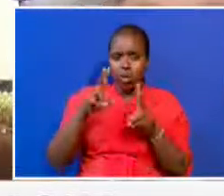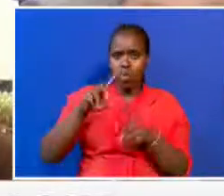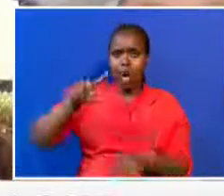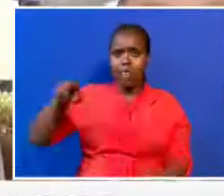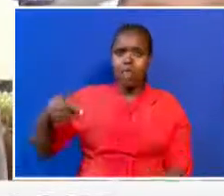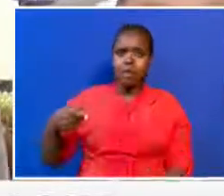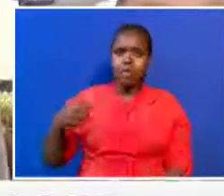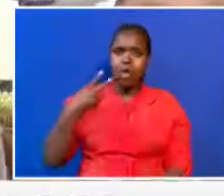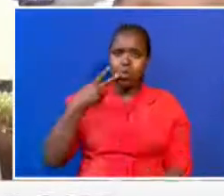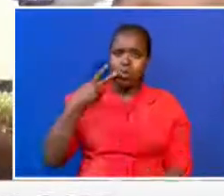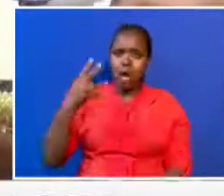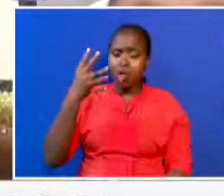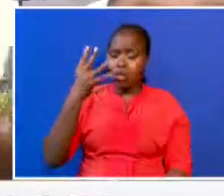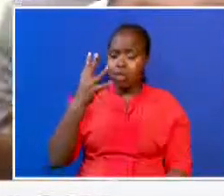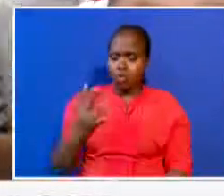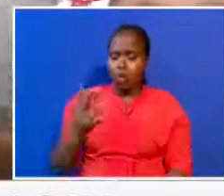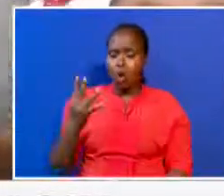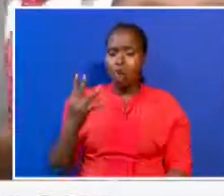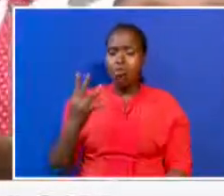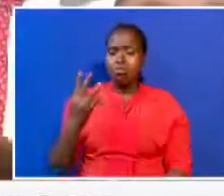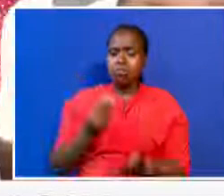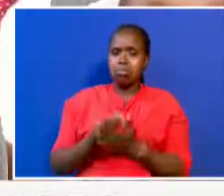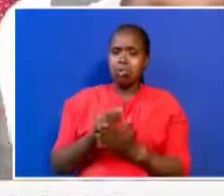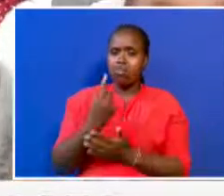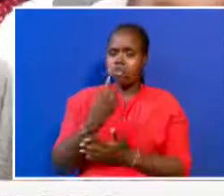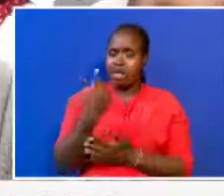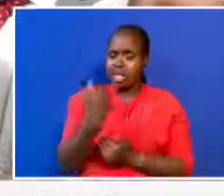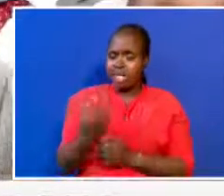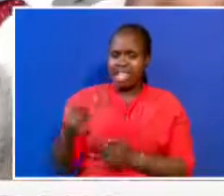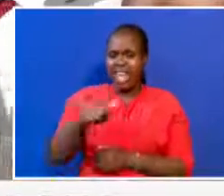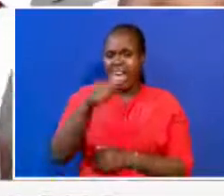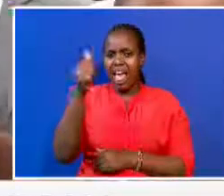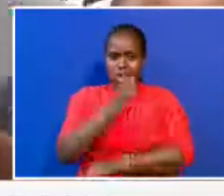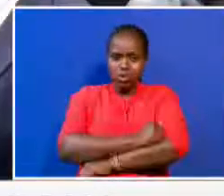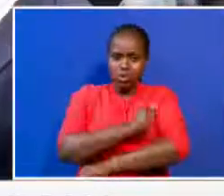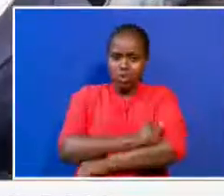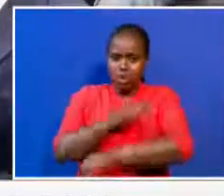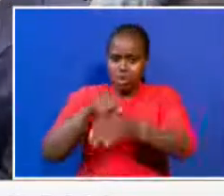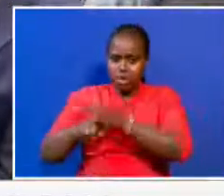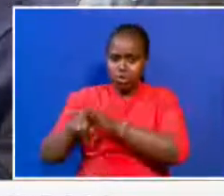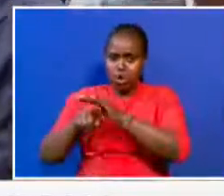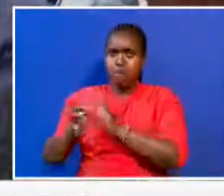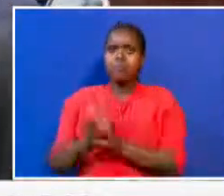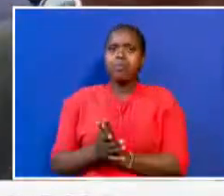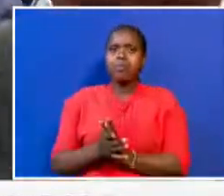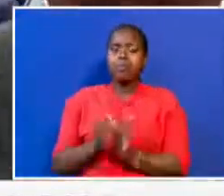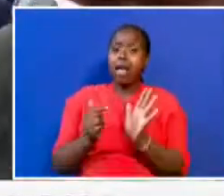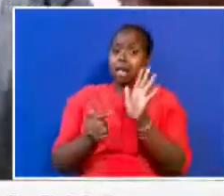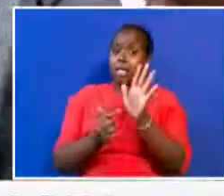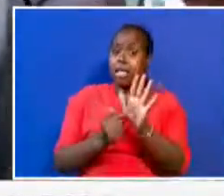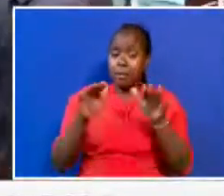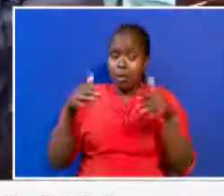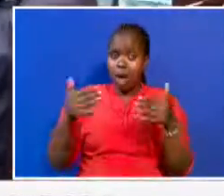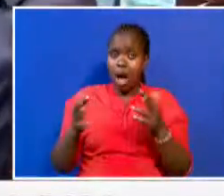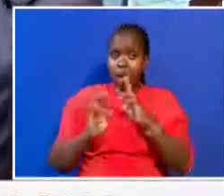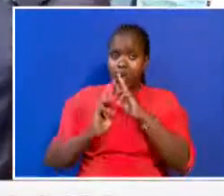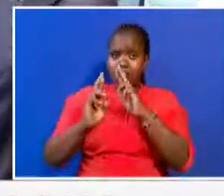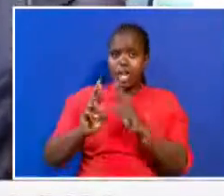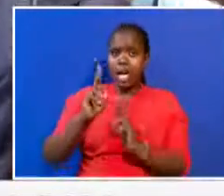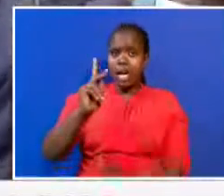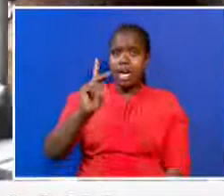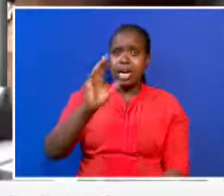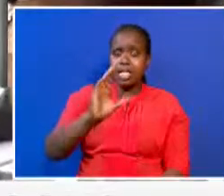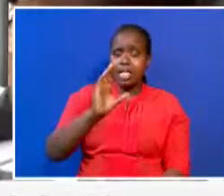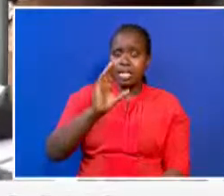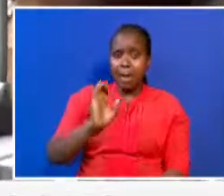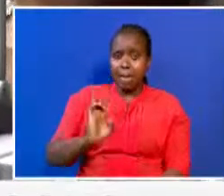22,244 shillings to every child, whichever school the child goes to. Akitumia mfano wa jinsi matokeo ya mtihani wa kidato